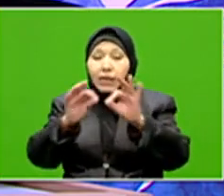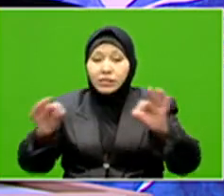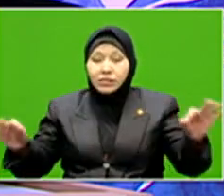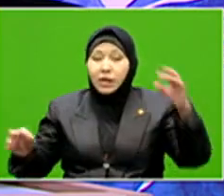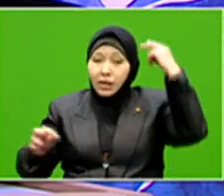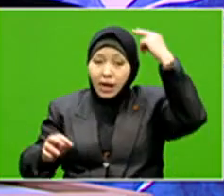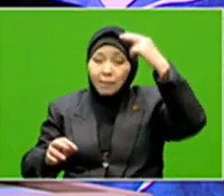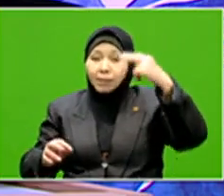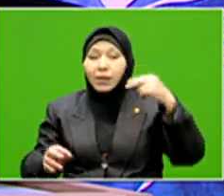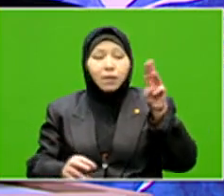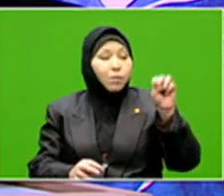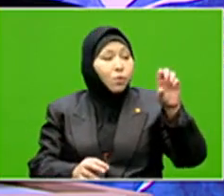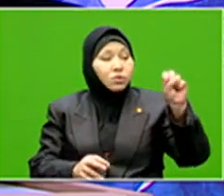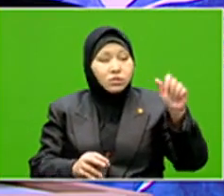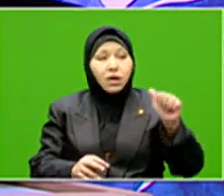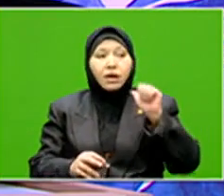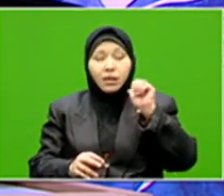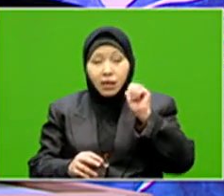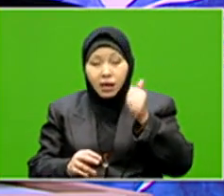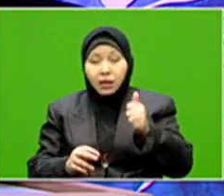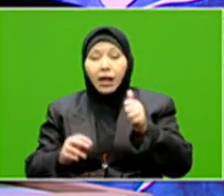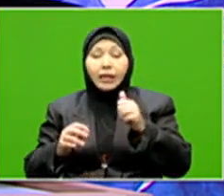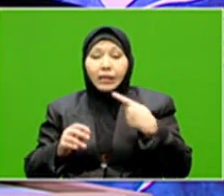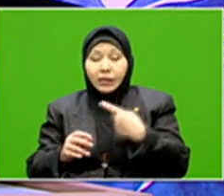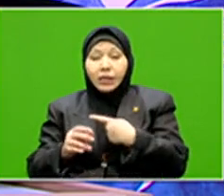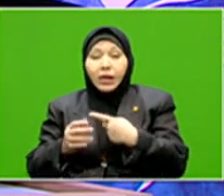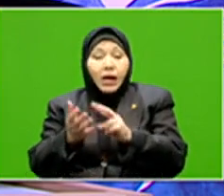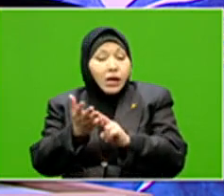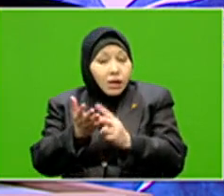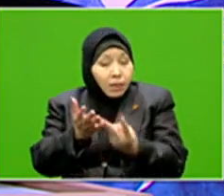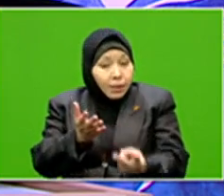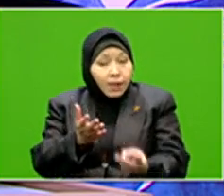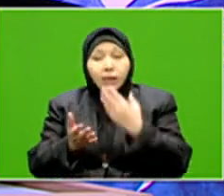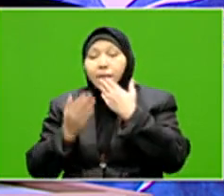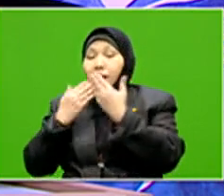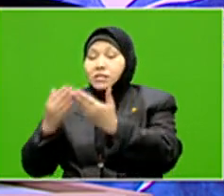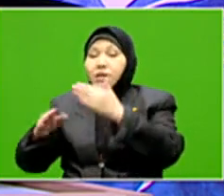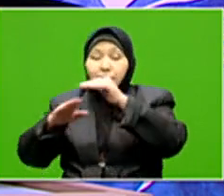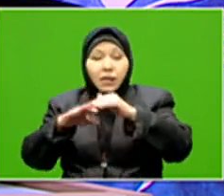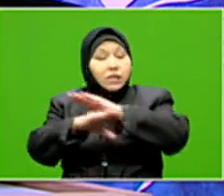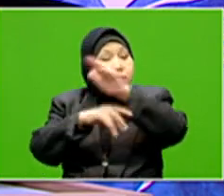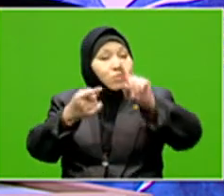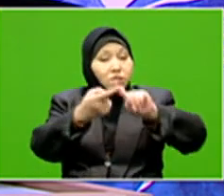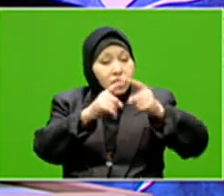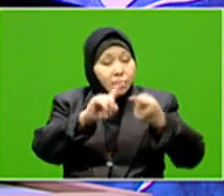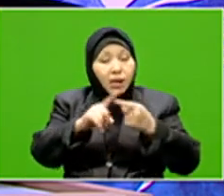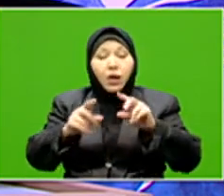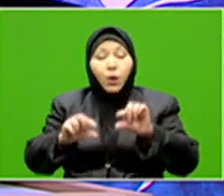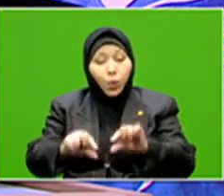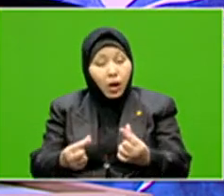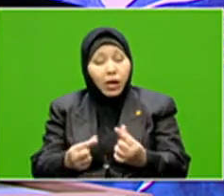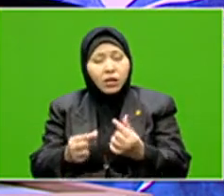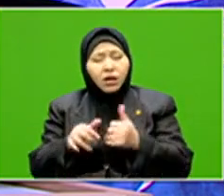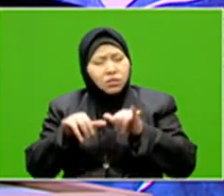Musa alaihi salam yang akan kita tadabbur sebentar nanti. Terima kasih kepada semua sahabat-sahabat Al-Quran yang terus